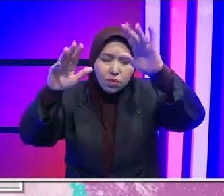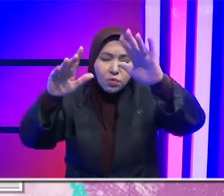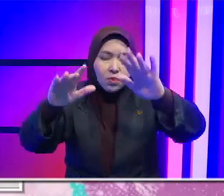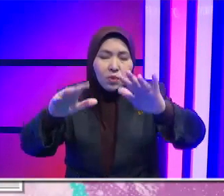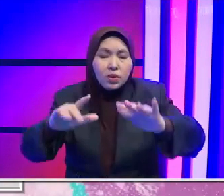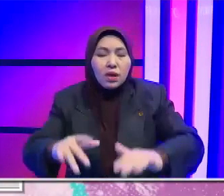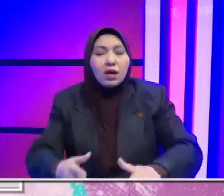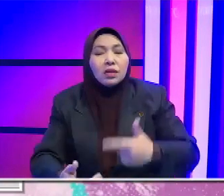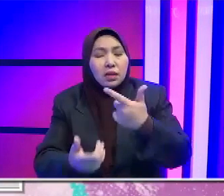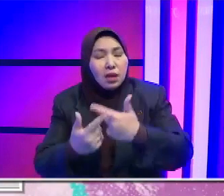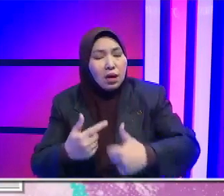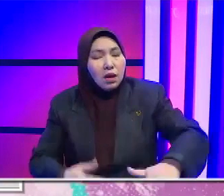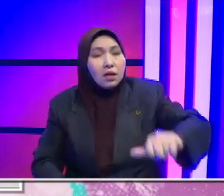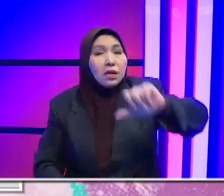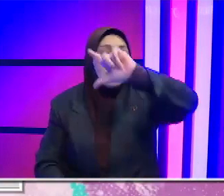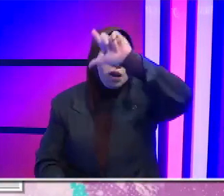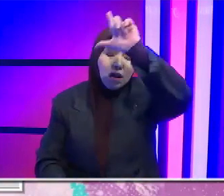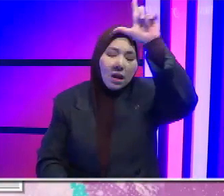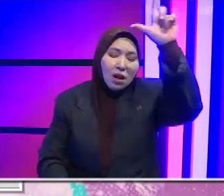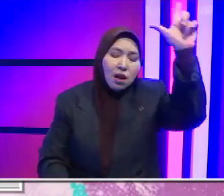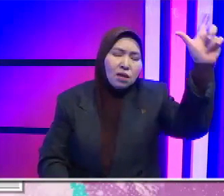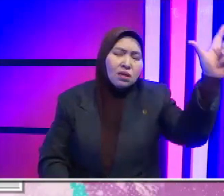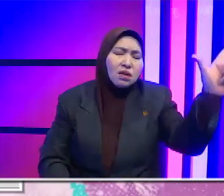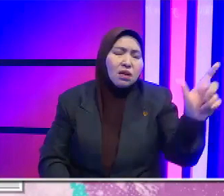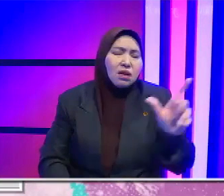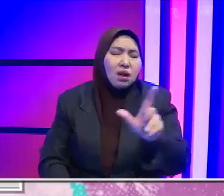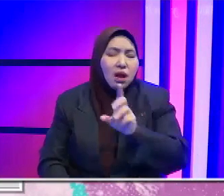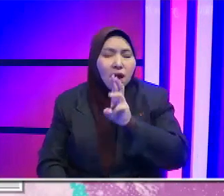وأنزلنا من السماء